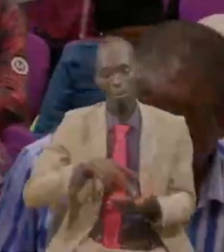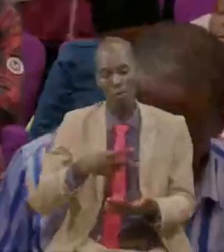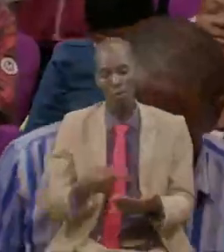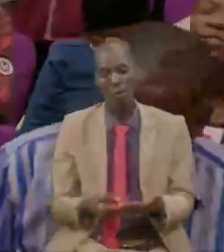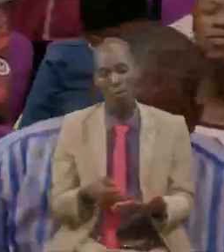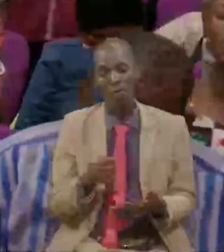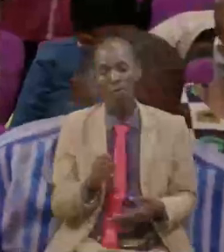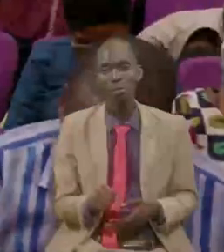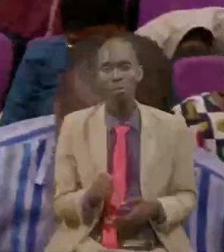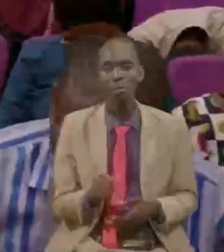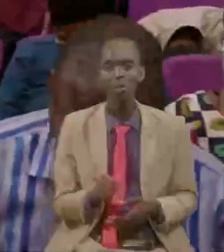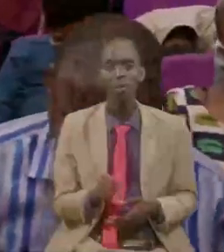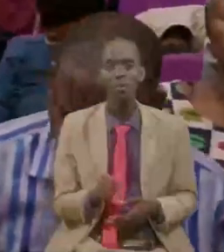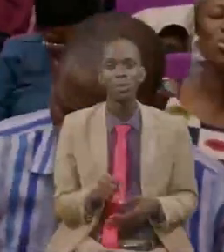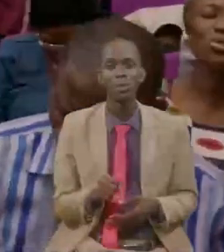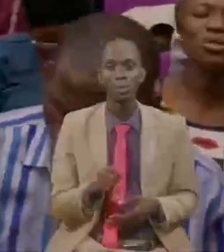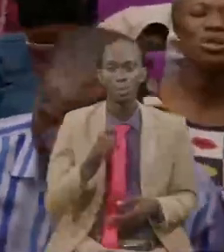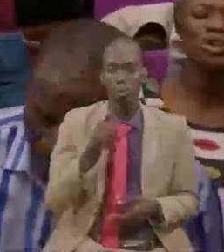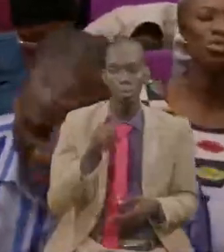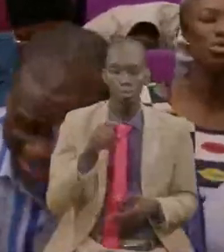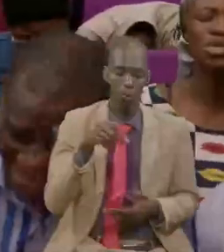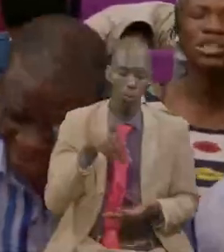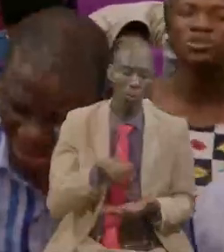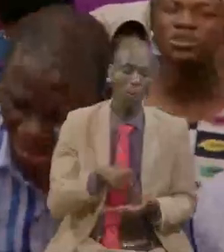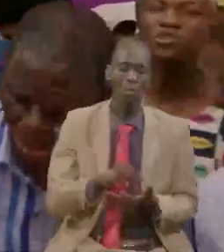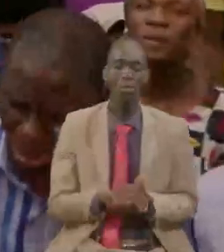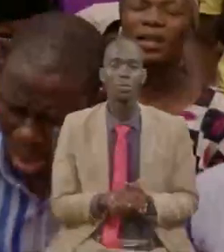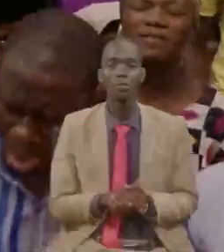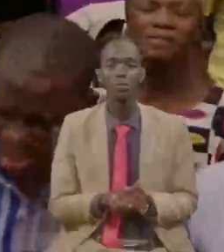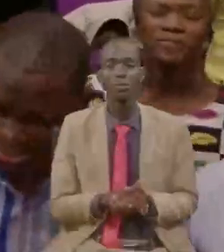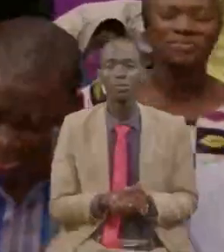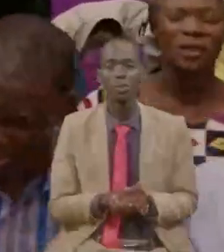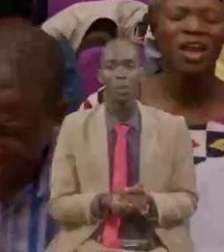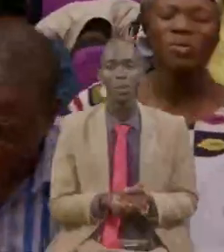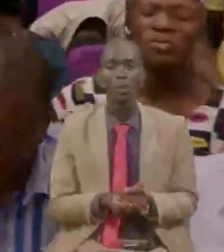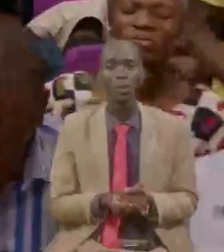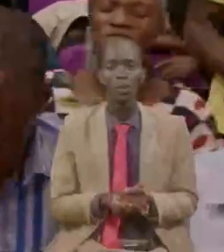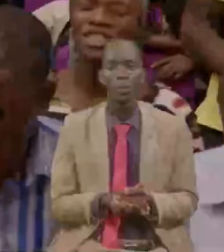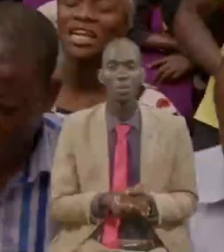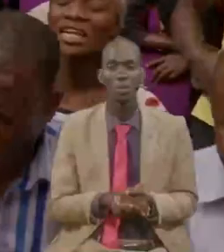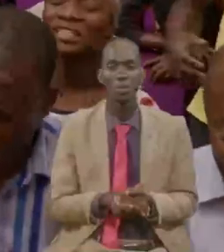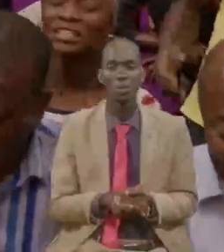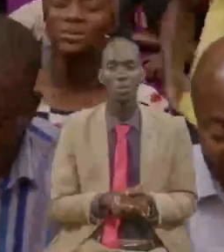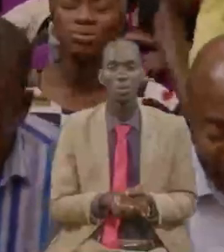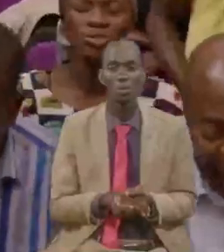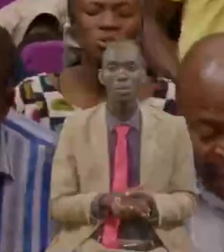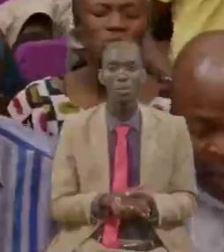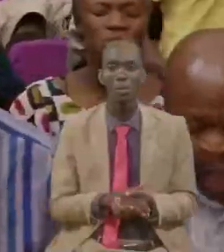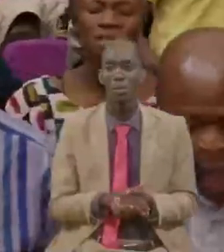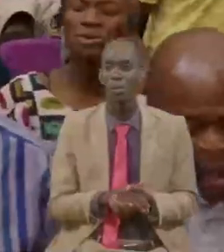Si quelqu'un tombe ou est debout, toi, reste debout.